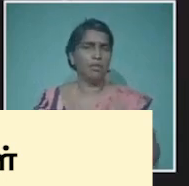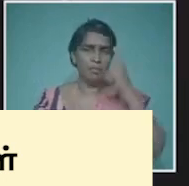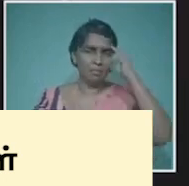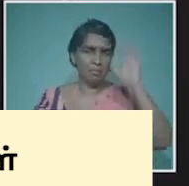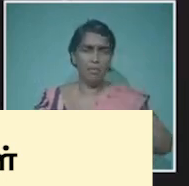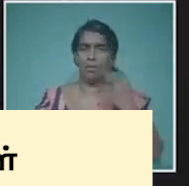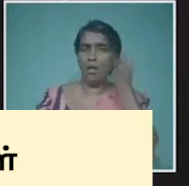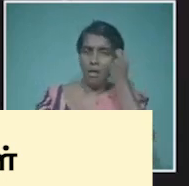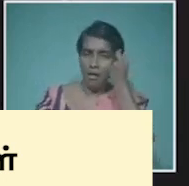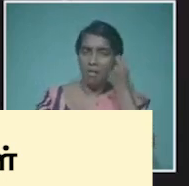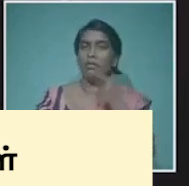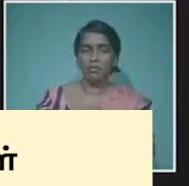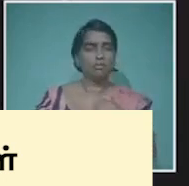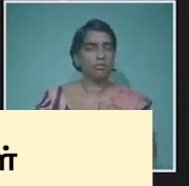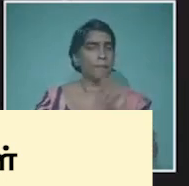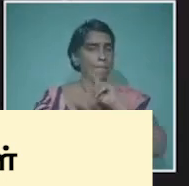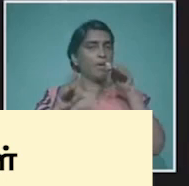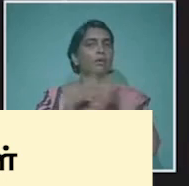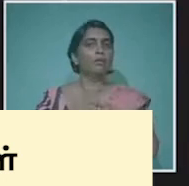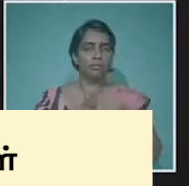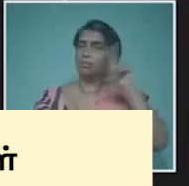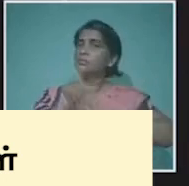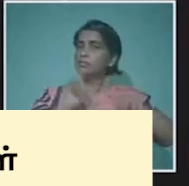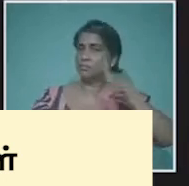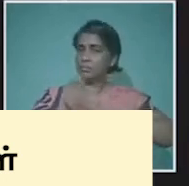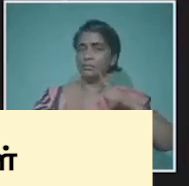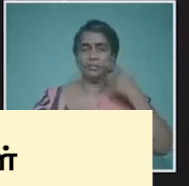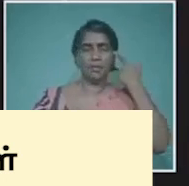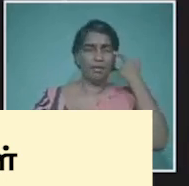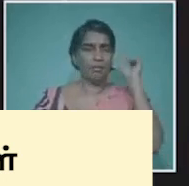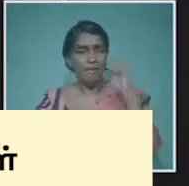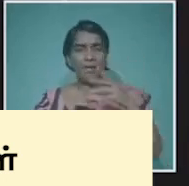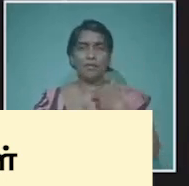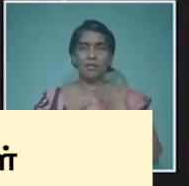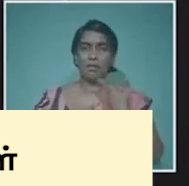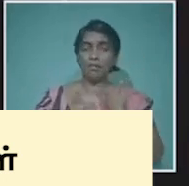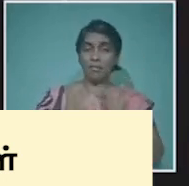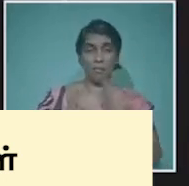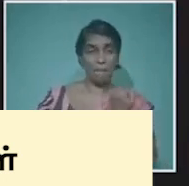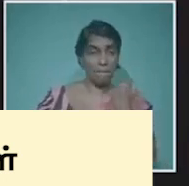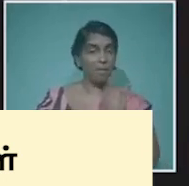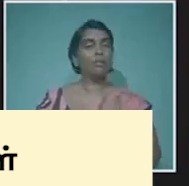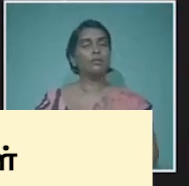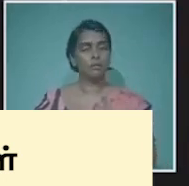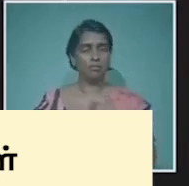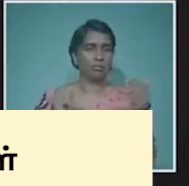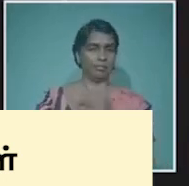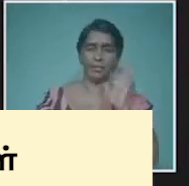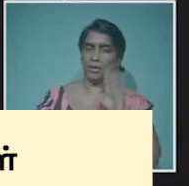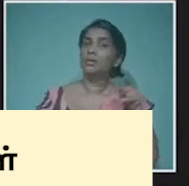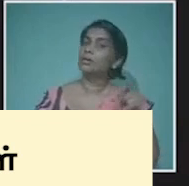உறுப்பினருடைய சிறப்புரிமையை மதிக்கக்கூடிய அளவுக்கு கூட இங்குள்ள பாராளுமன்ற உறுப்பினர்களில் பலர் இல்லை என்பது வேதனைக்குரிய ஒரு விடயம். எனவே எதை பேச வேண்டும்